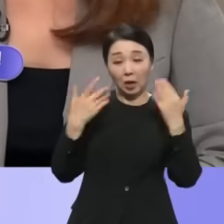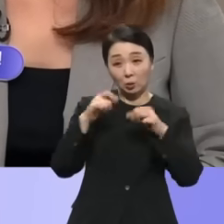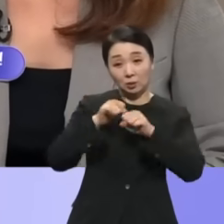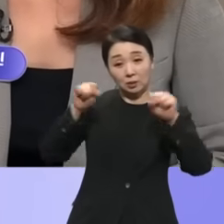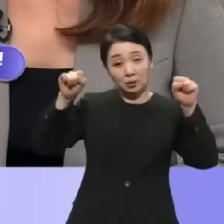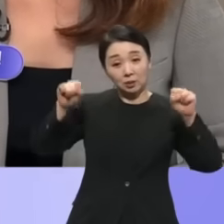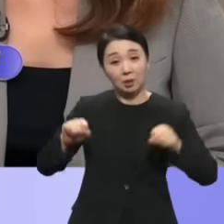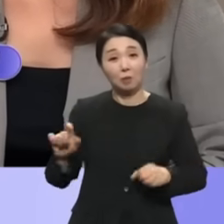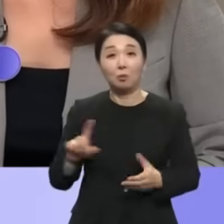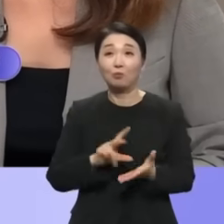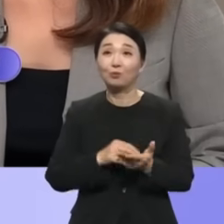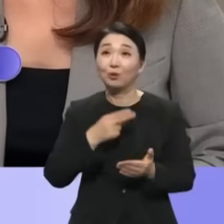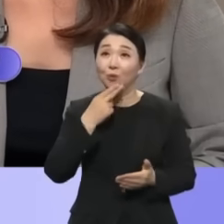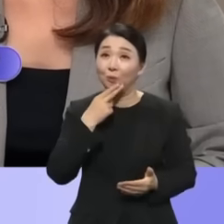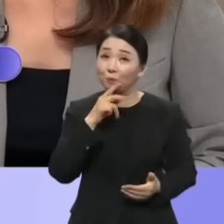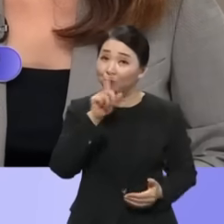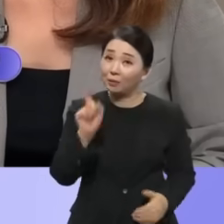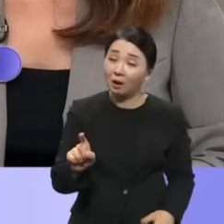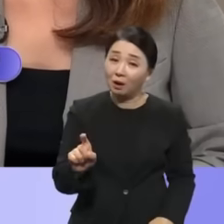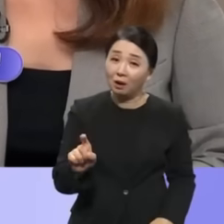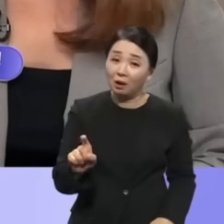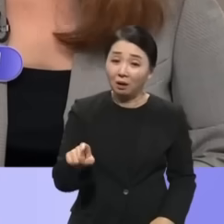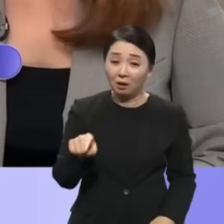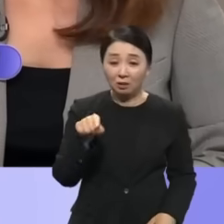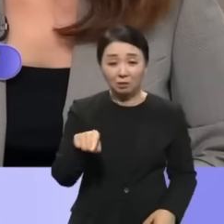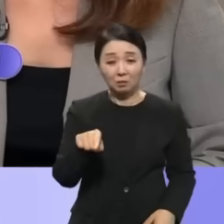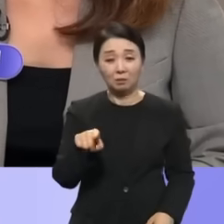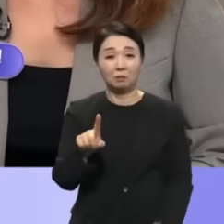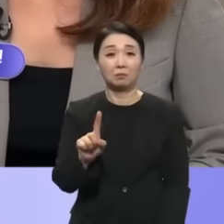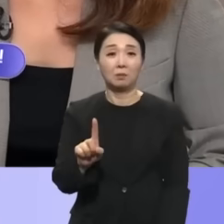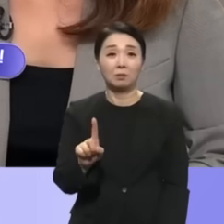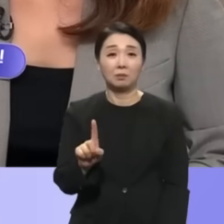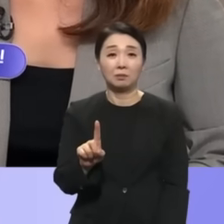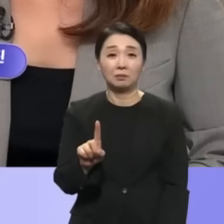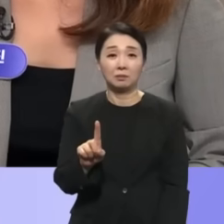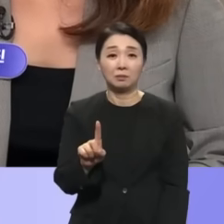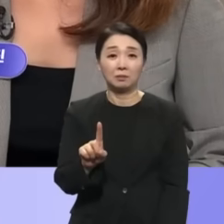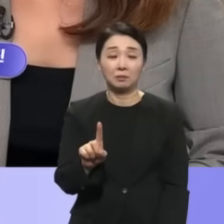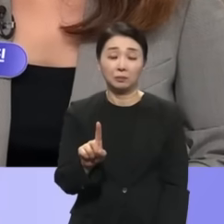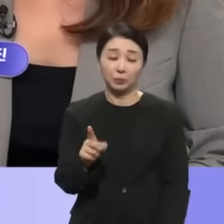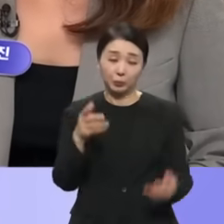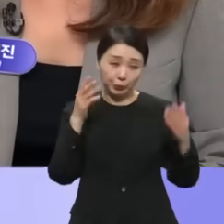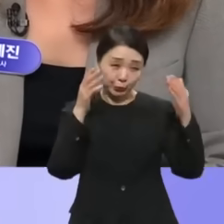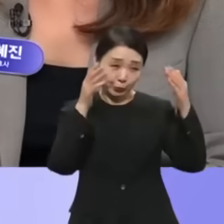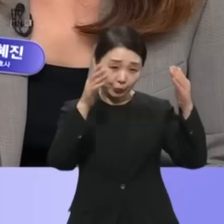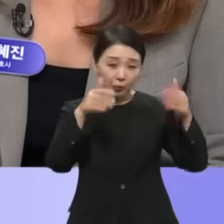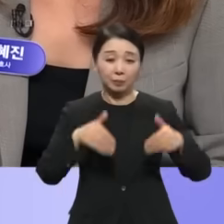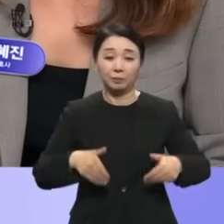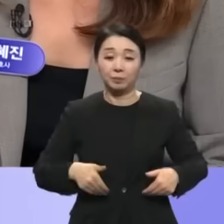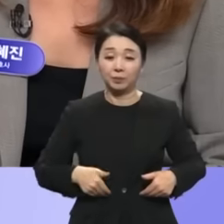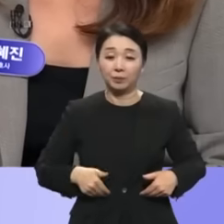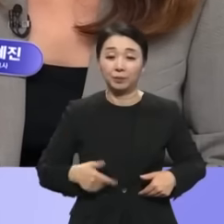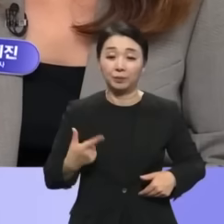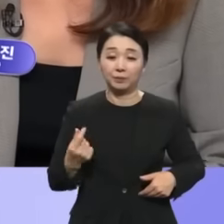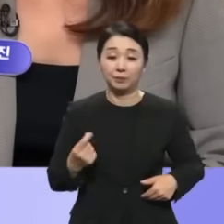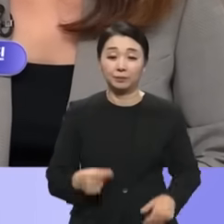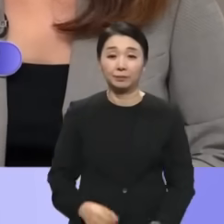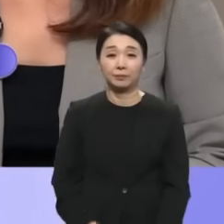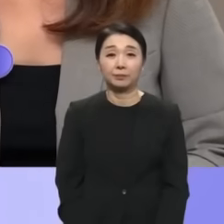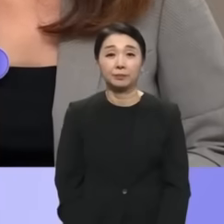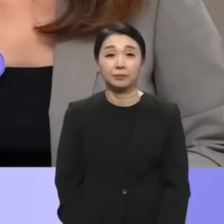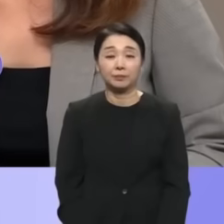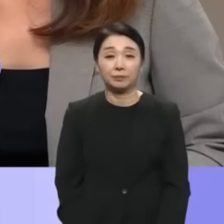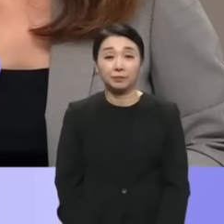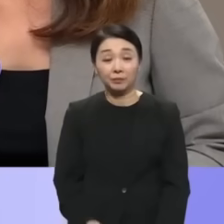시스템에는 문제가 없었는가 우리는 이걸 좀 더 주의깊게 좀 살펴봐야 되는 것이 아닌가 이런 생각이